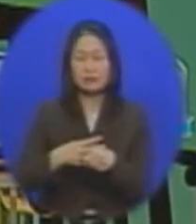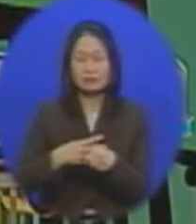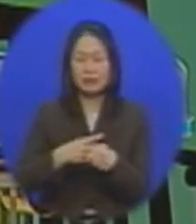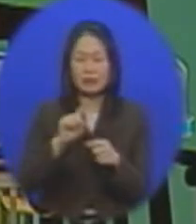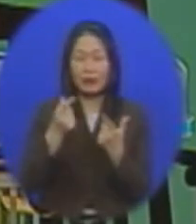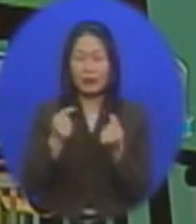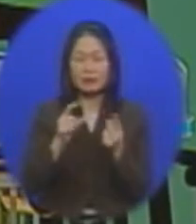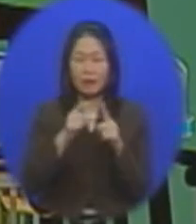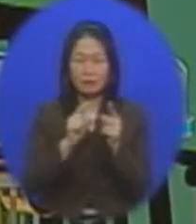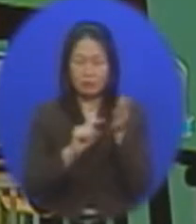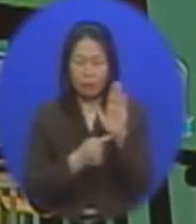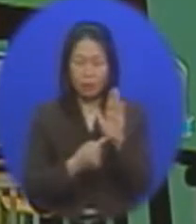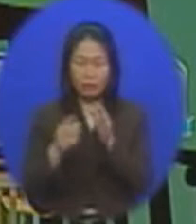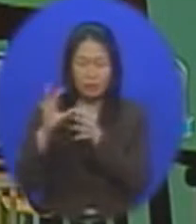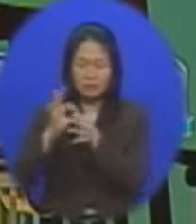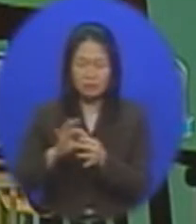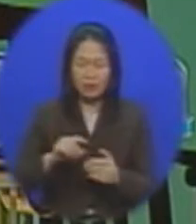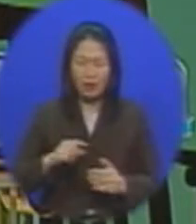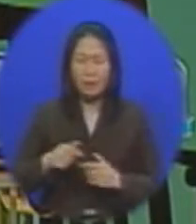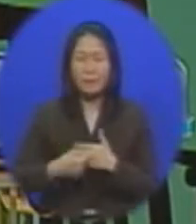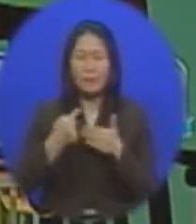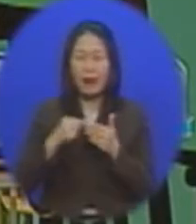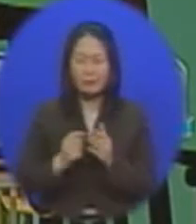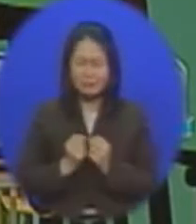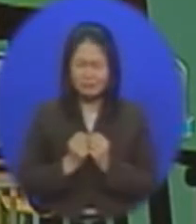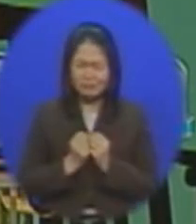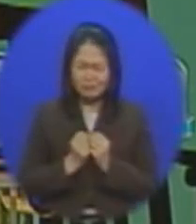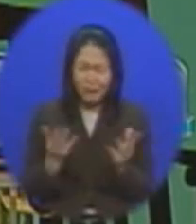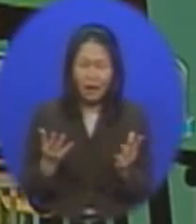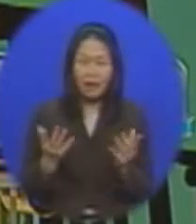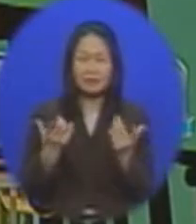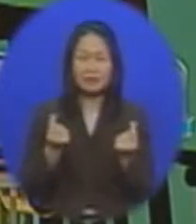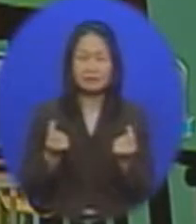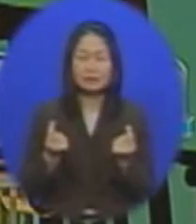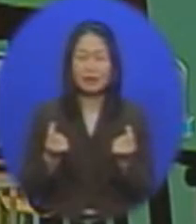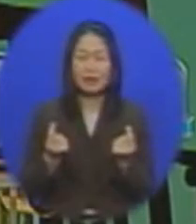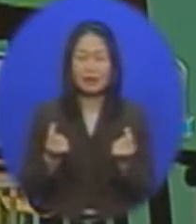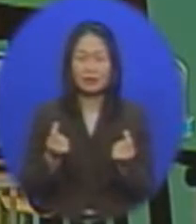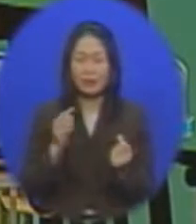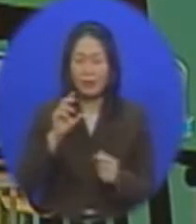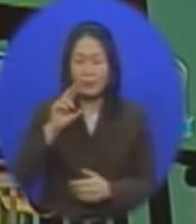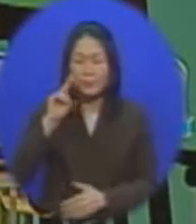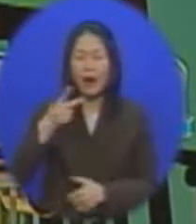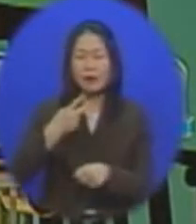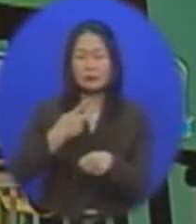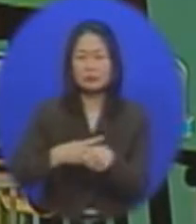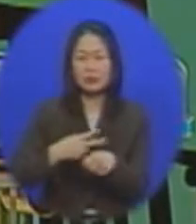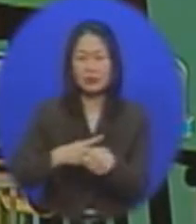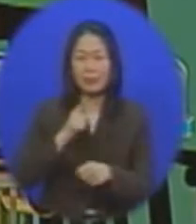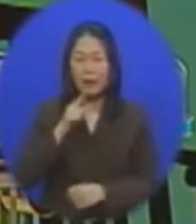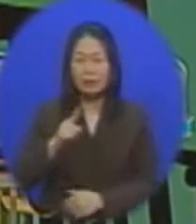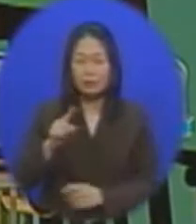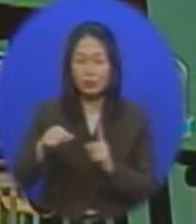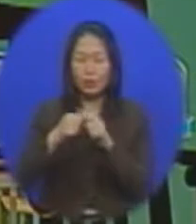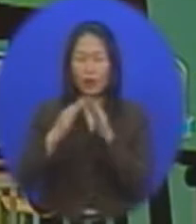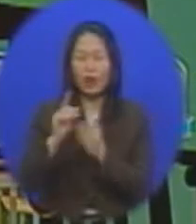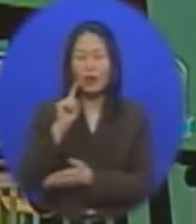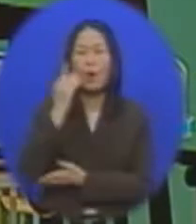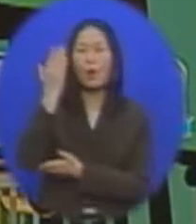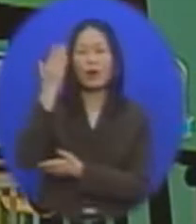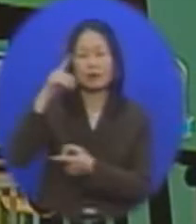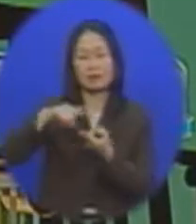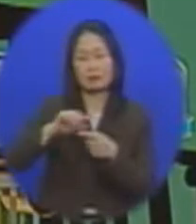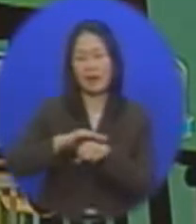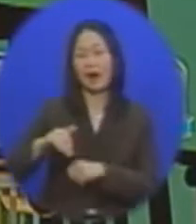같아요 안타깝게도 많은 성도들이 사도 바울이 말하는 이 교회의 영광을 잘 모릅니다